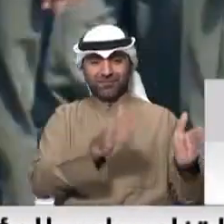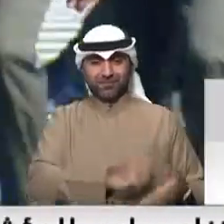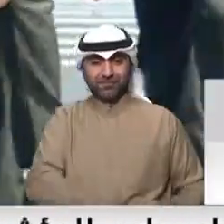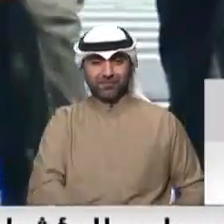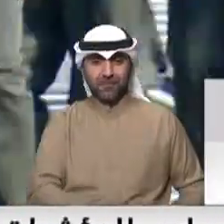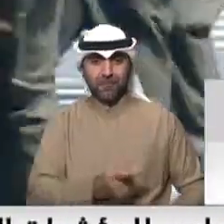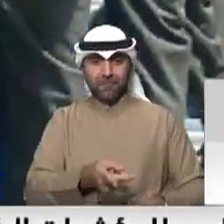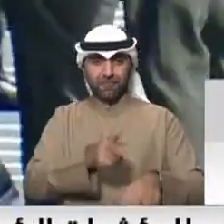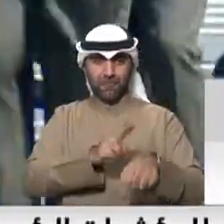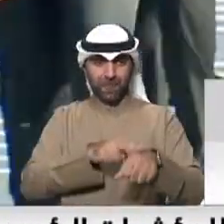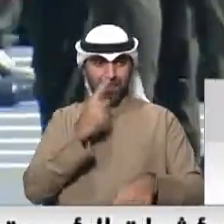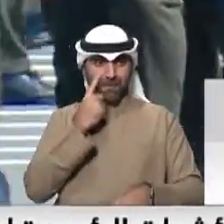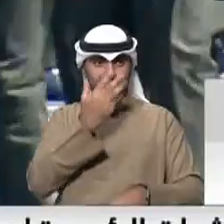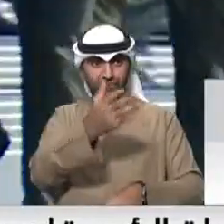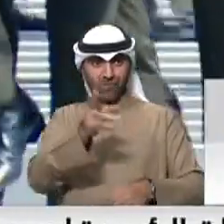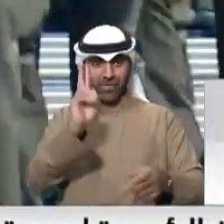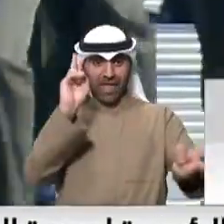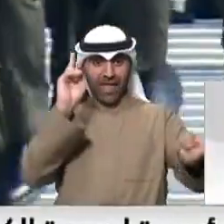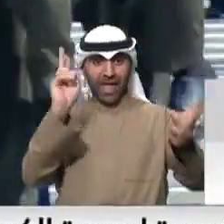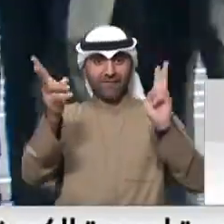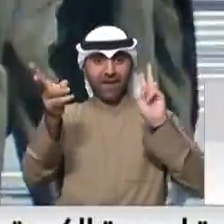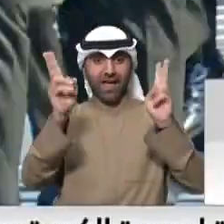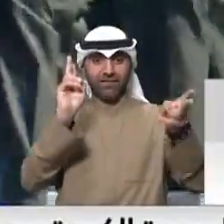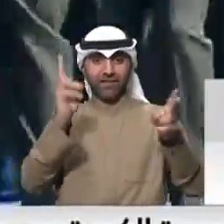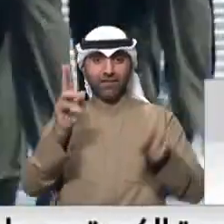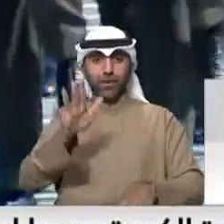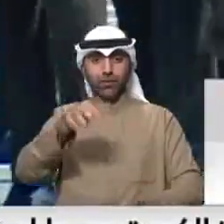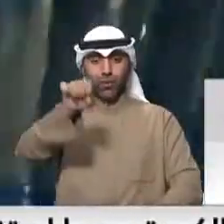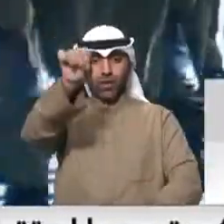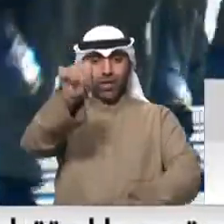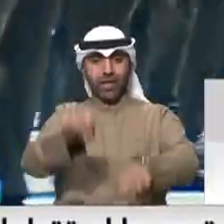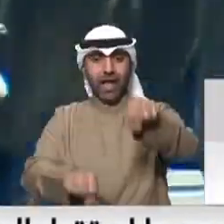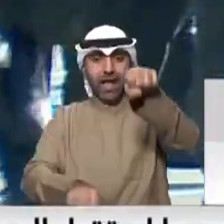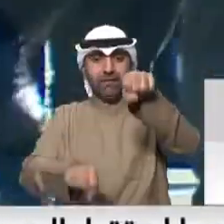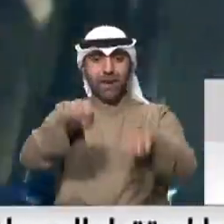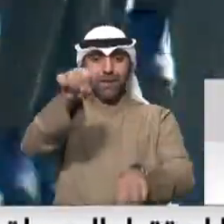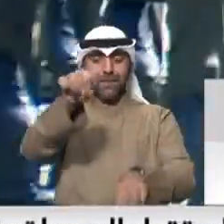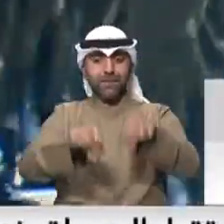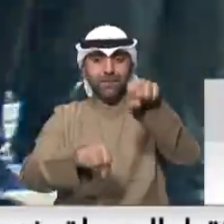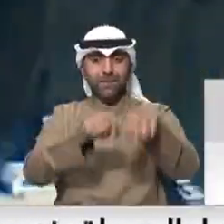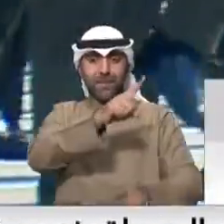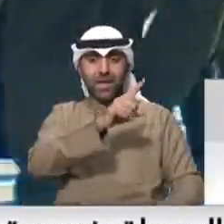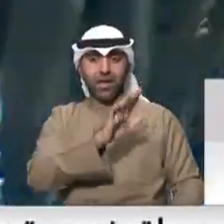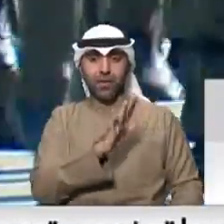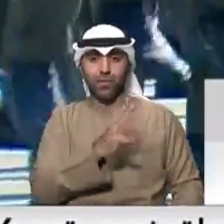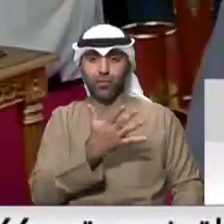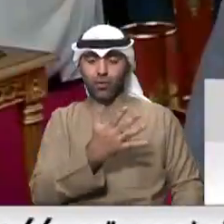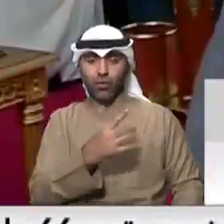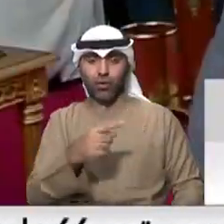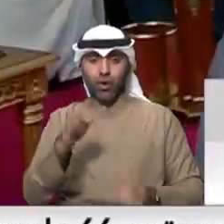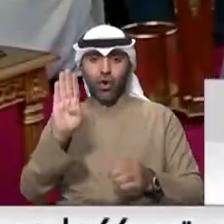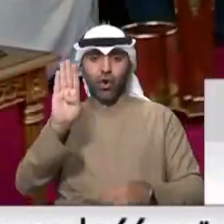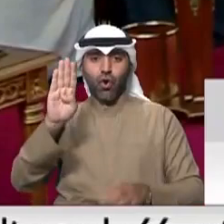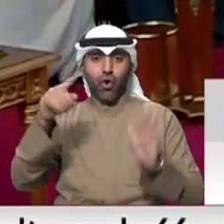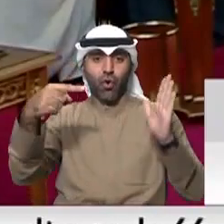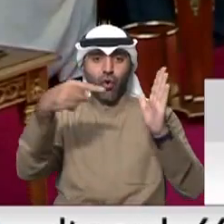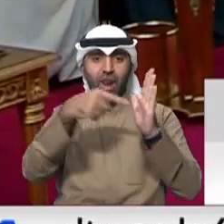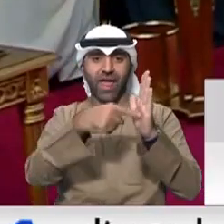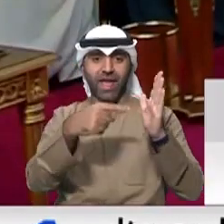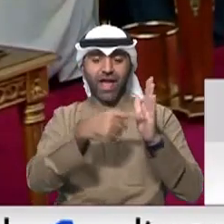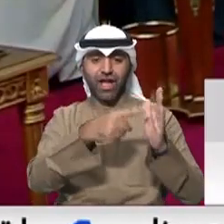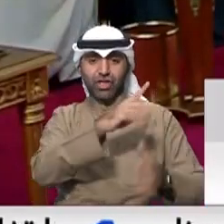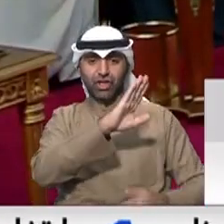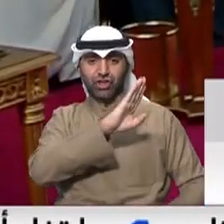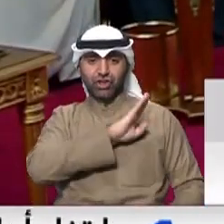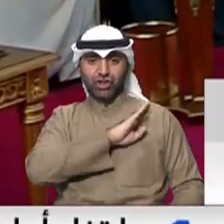وخلال الحفل تم الإعلان عن النتائج النهائية لدفعة الطلبة الضباط الجامعيين الخريجين، وقد تفضل حضرة صاحب السمو أمير